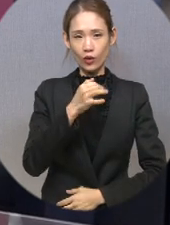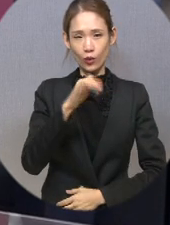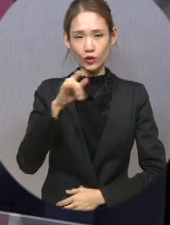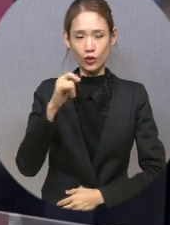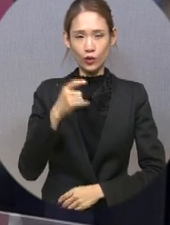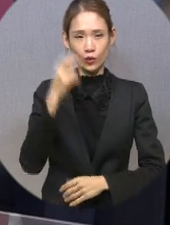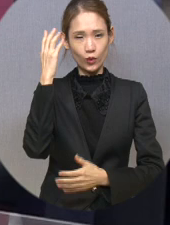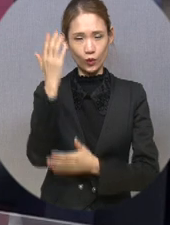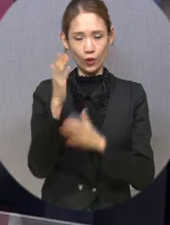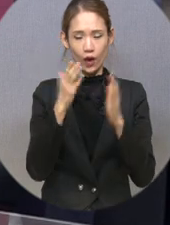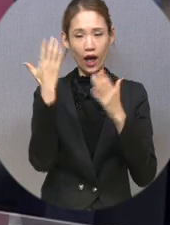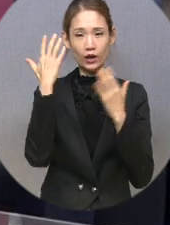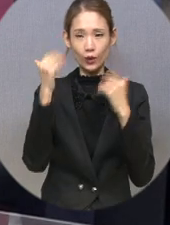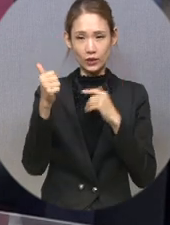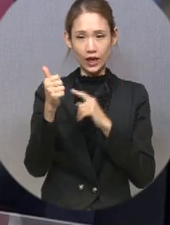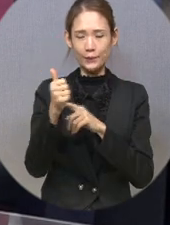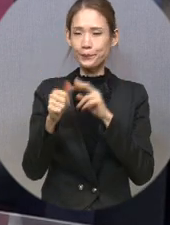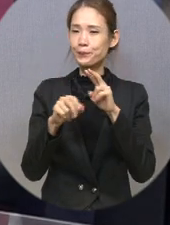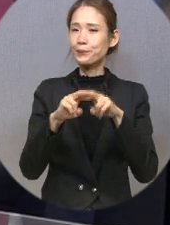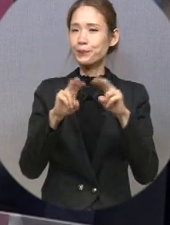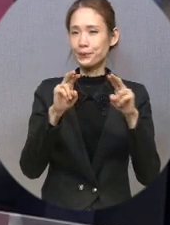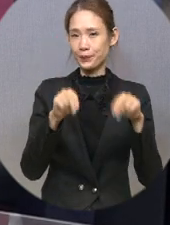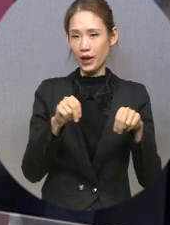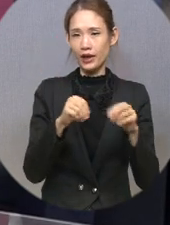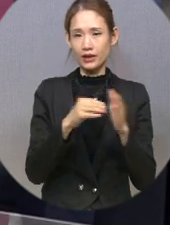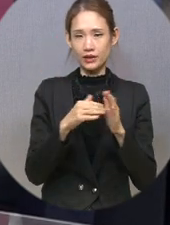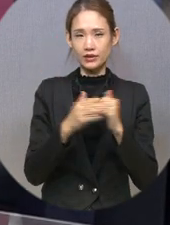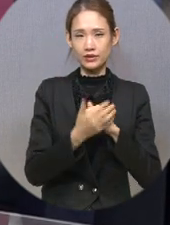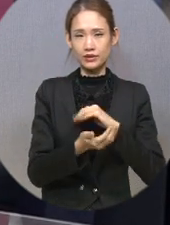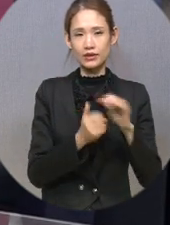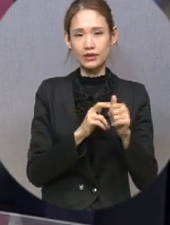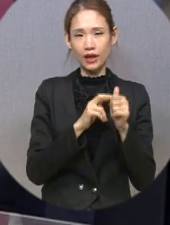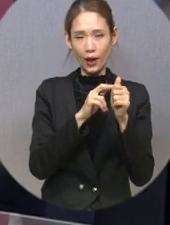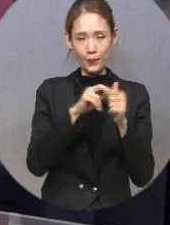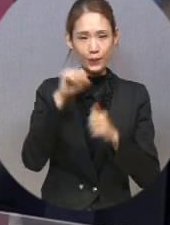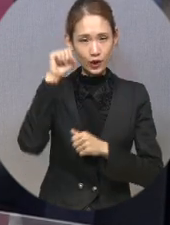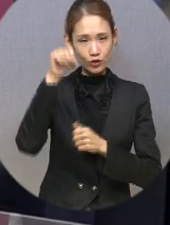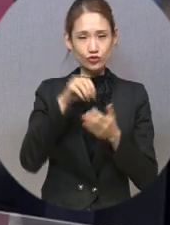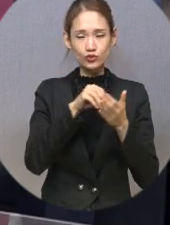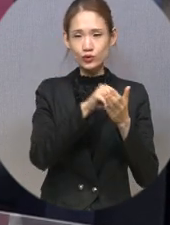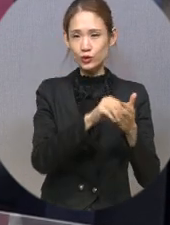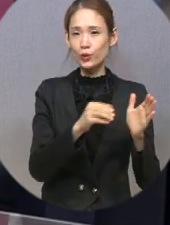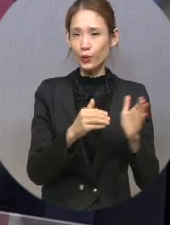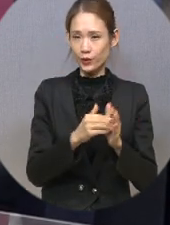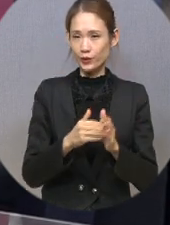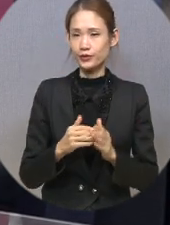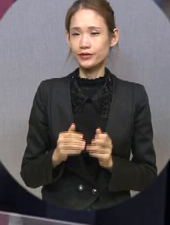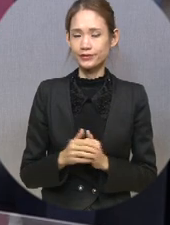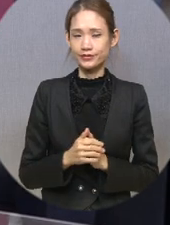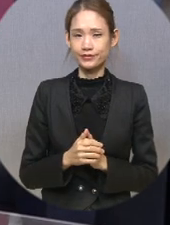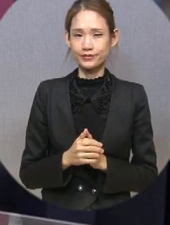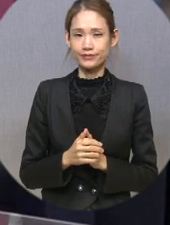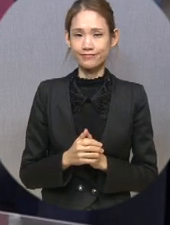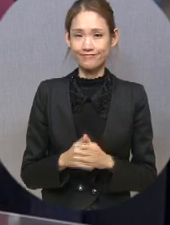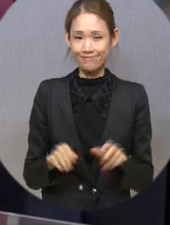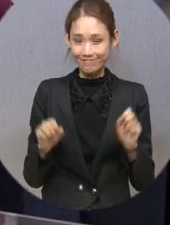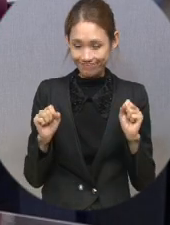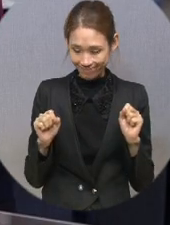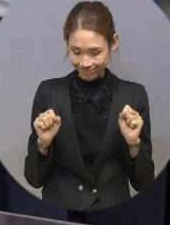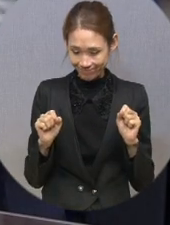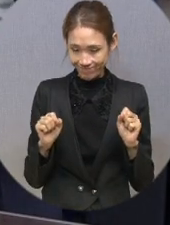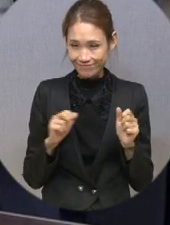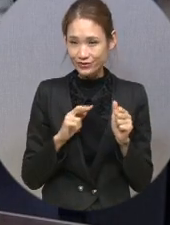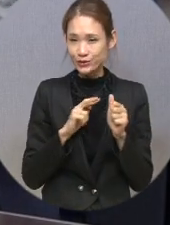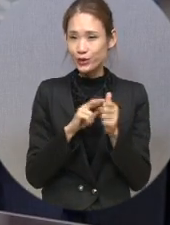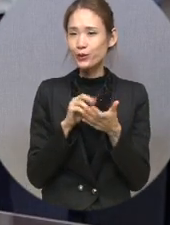명예퇴직하셨습니다. 현재는 충남 교육감 예비 후보로 등록이 된 상태입니다. 안녕하세요, 후보님.